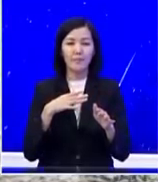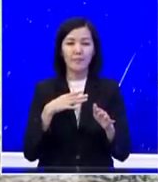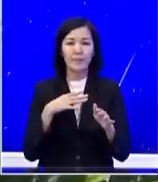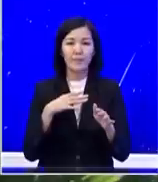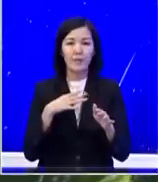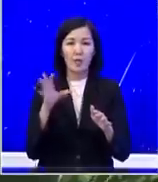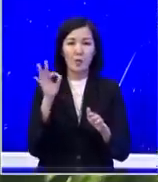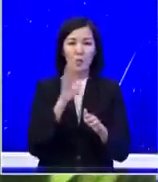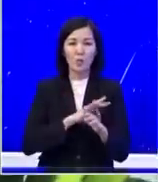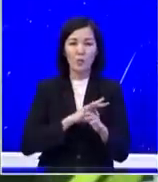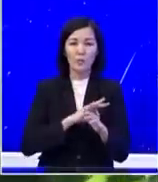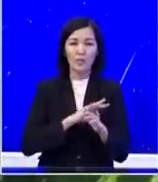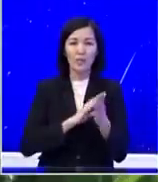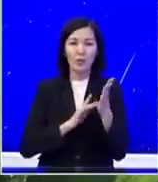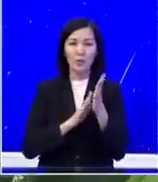өнімділігін арттыру.